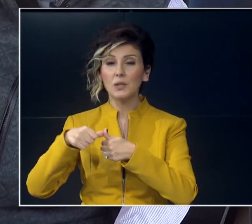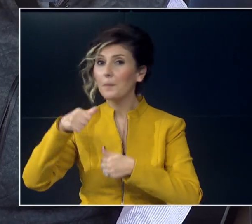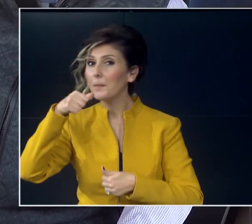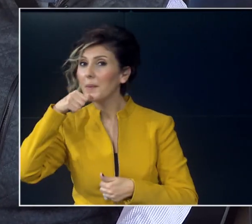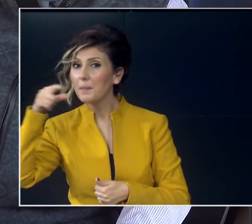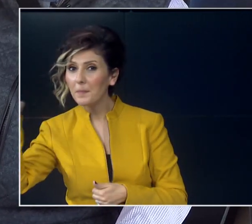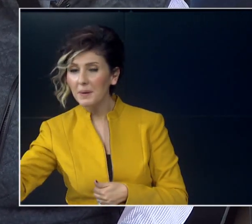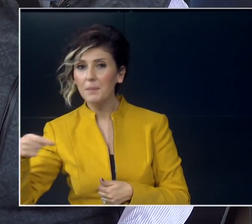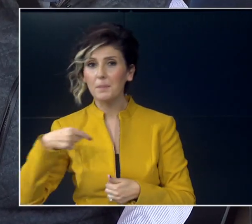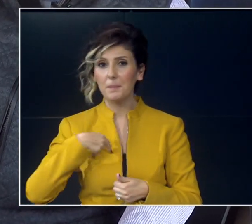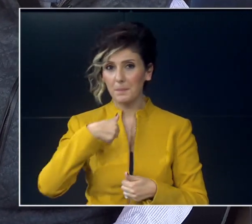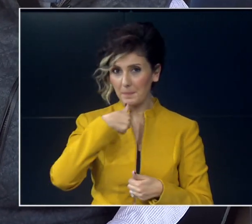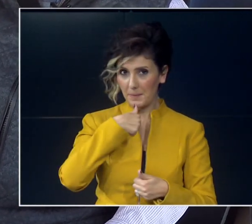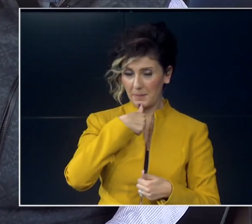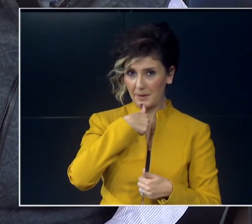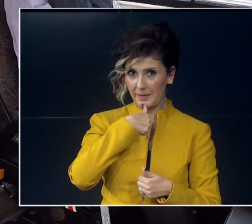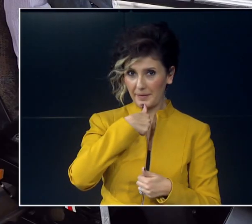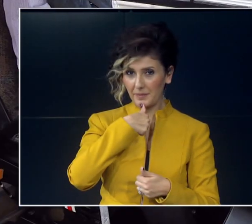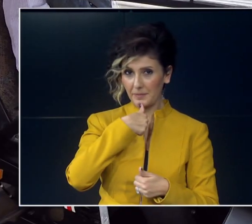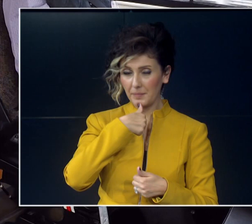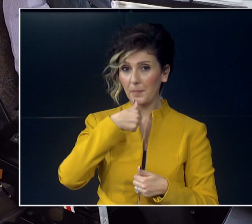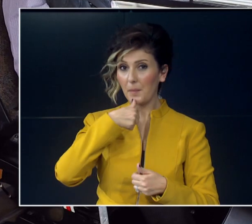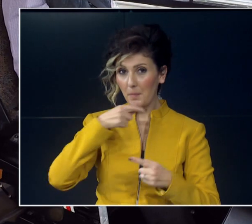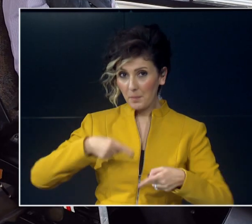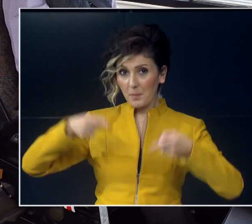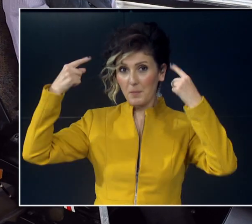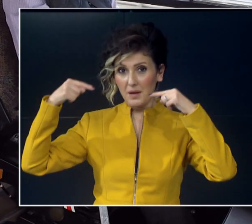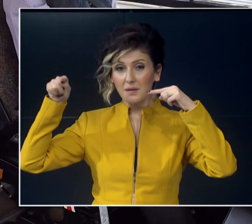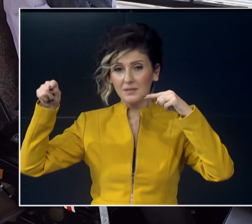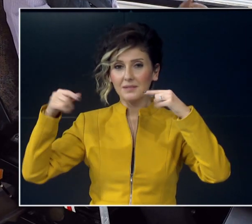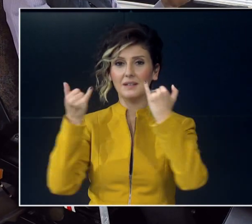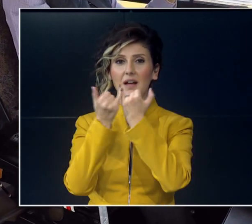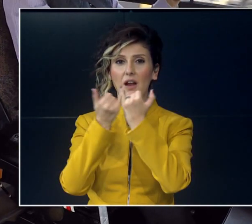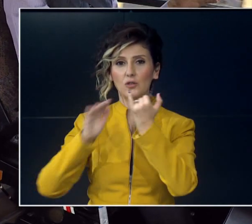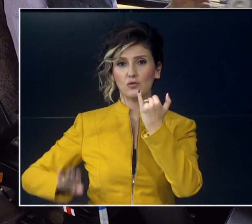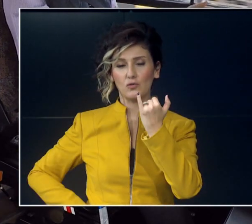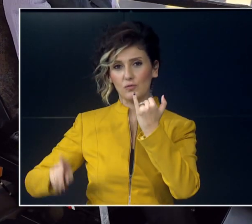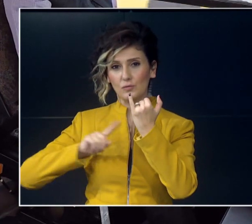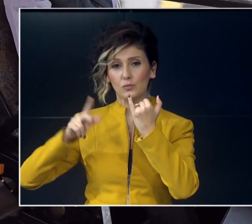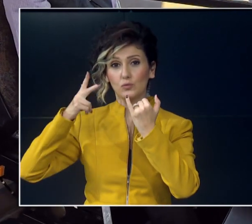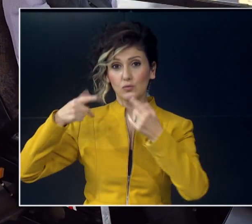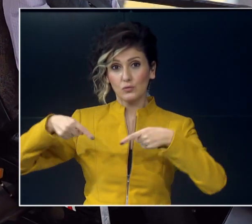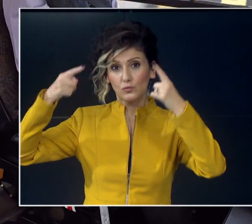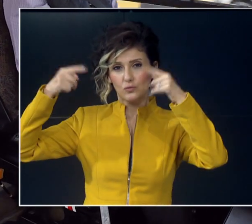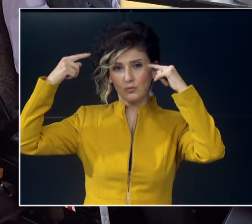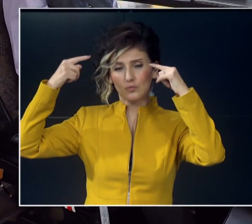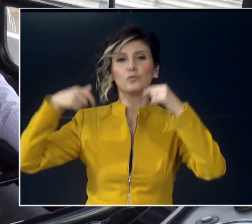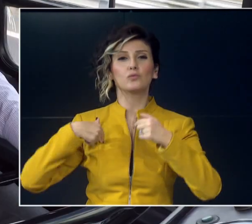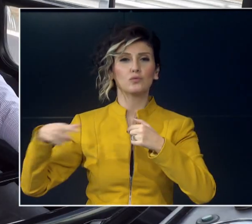benim babamın babaları kardeş çocukları. Üçüncü kuşaktan